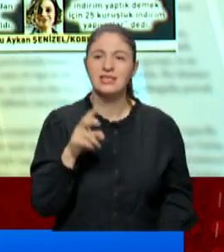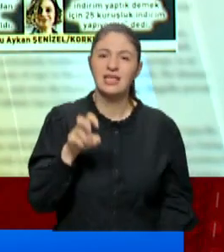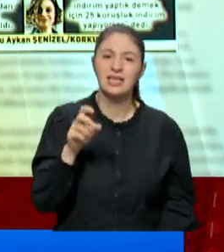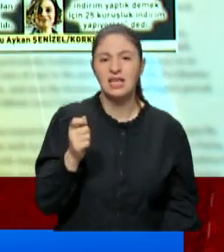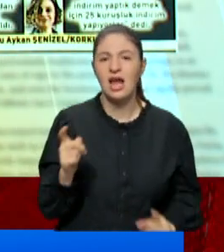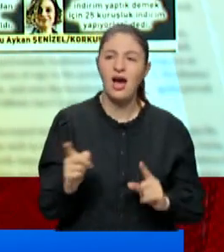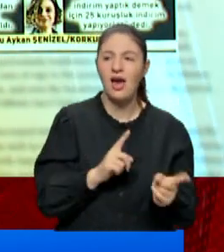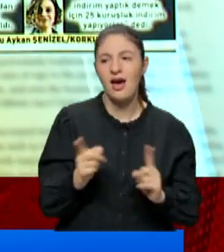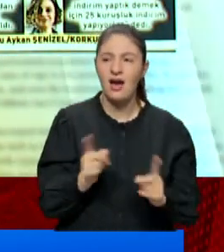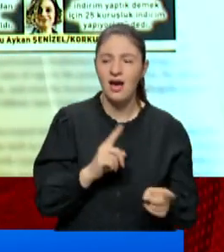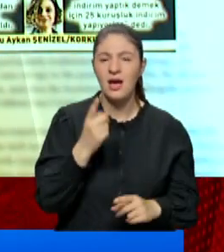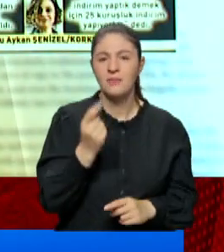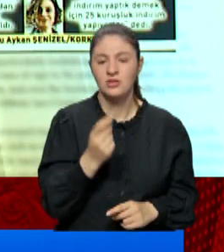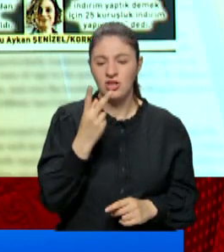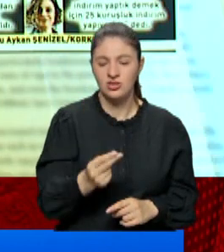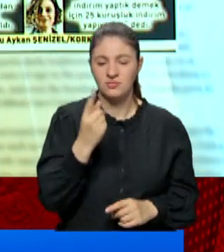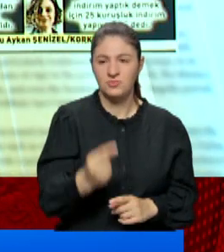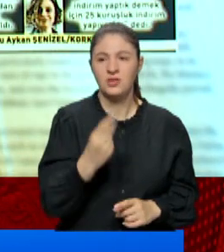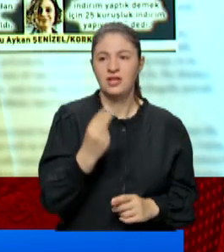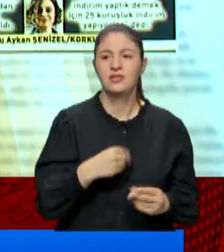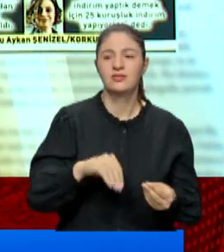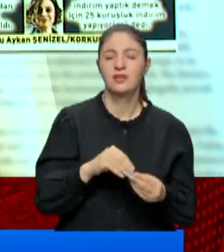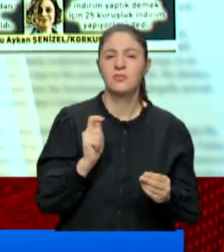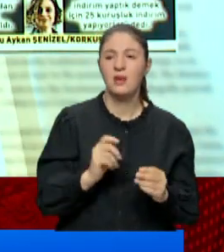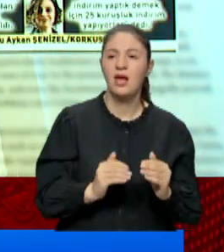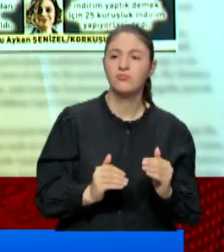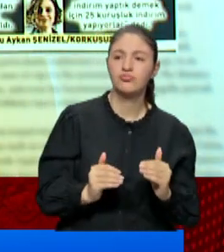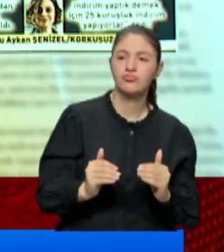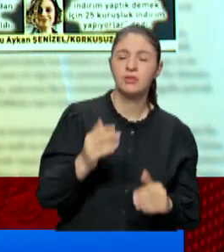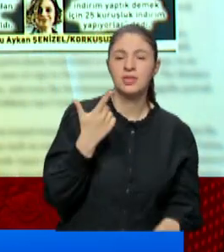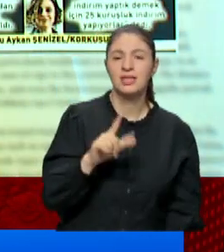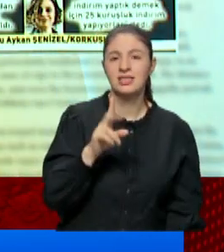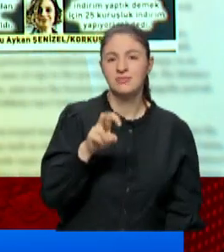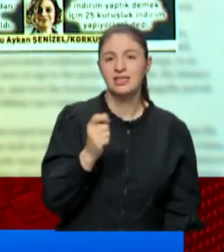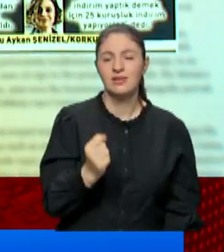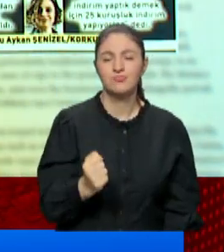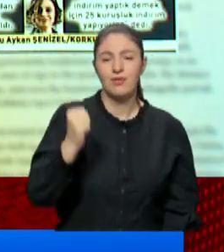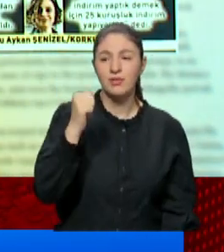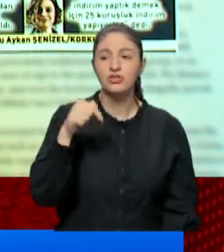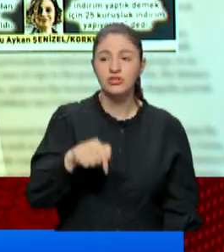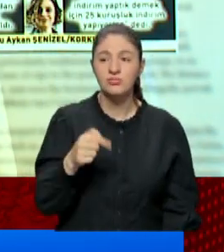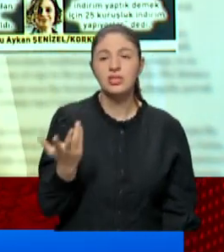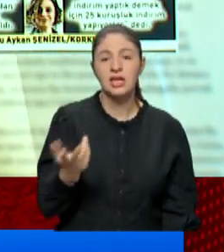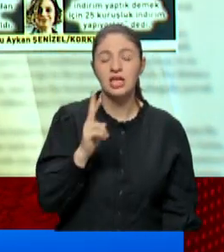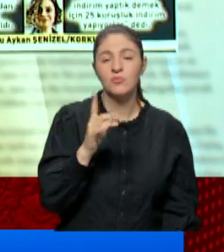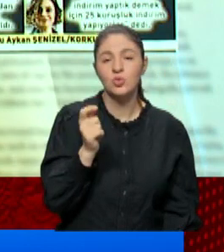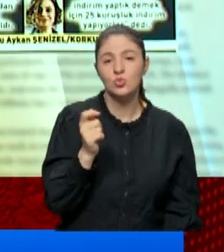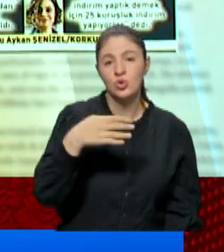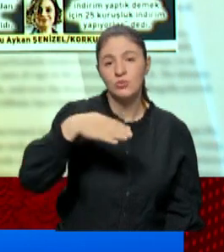78 liraydı birer ikişer lira zam yaparak litresini 28 liraya getirirler Şimdi ise